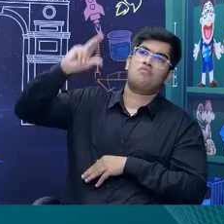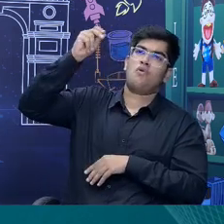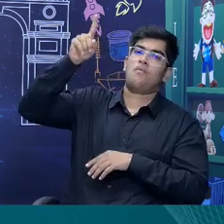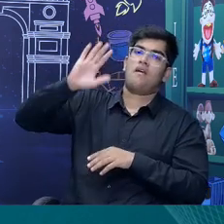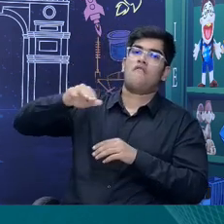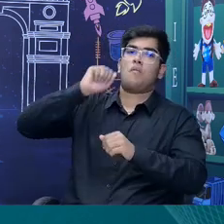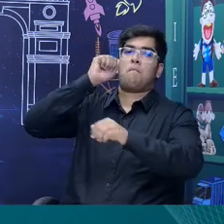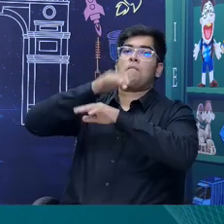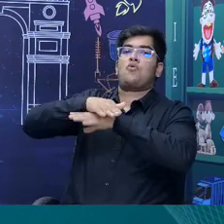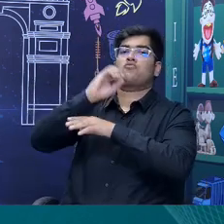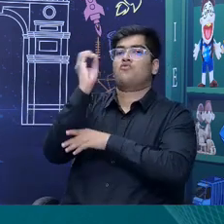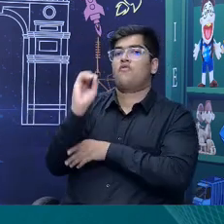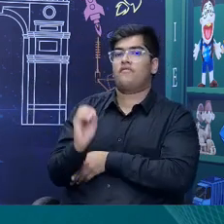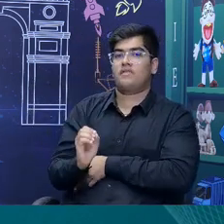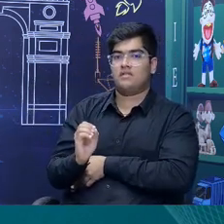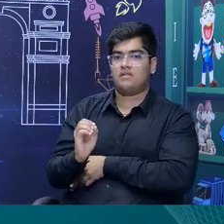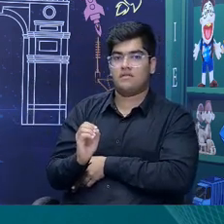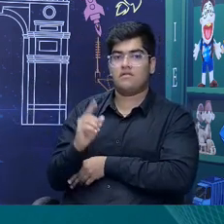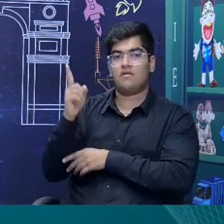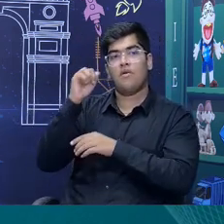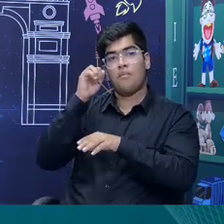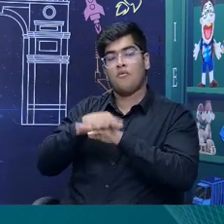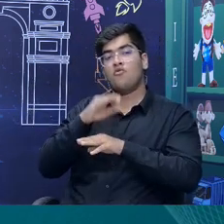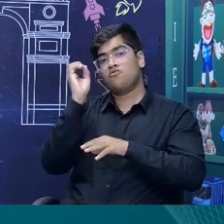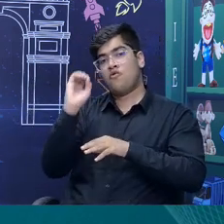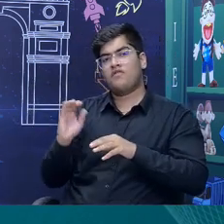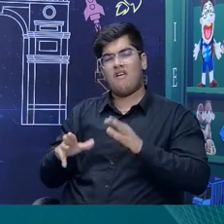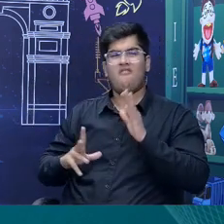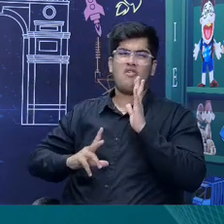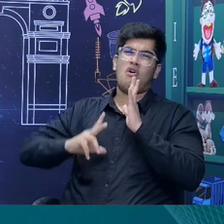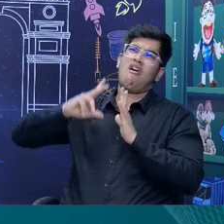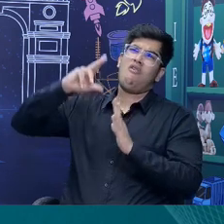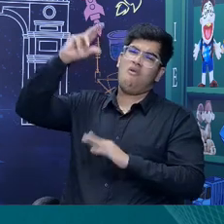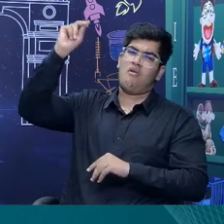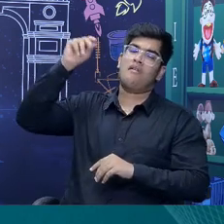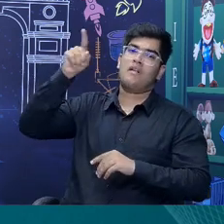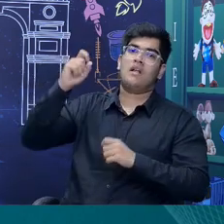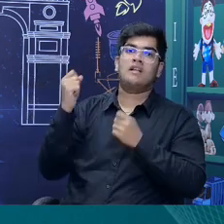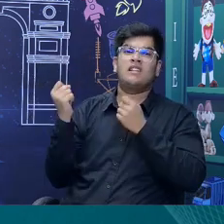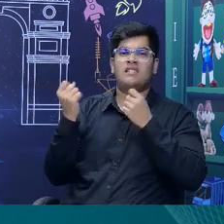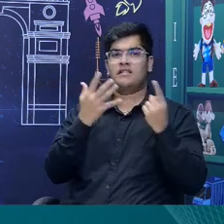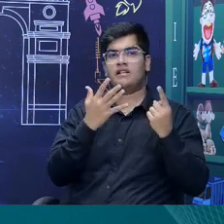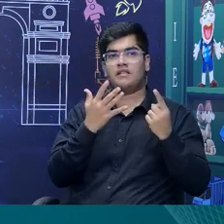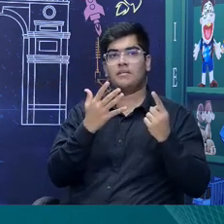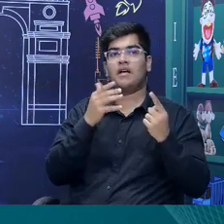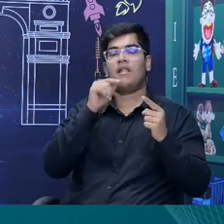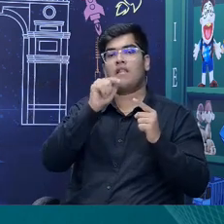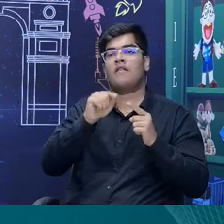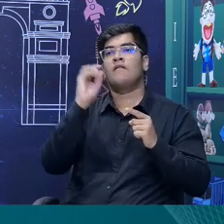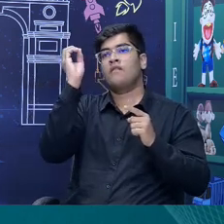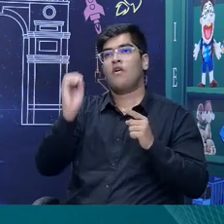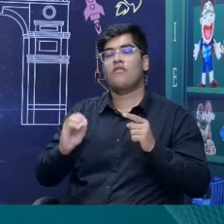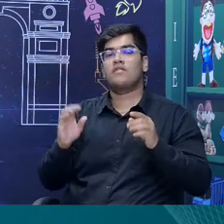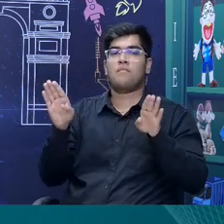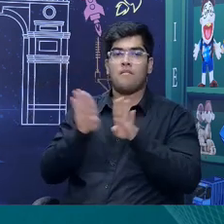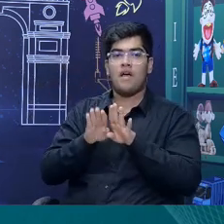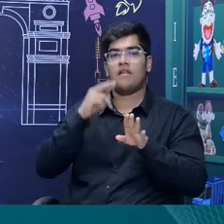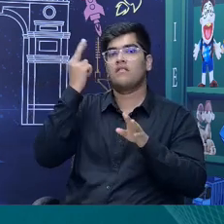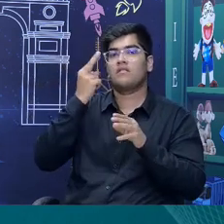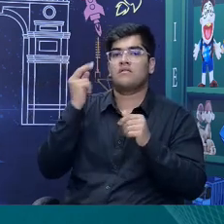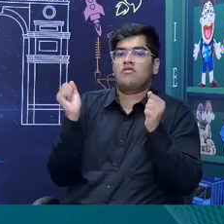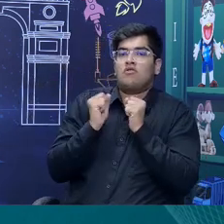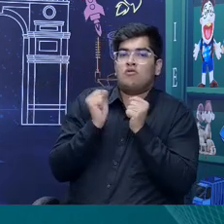है वाली पे 6 मीना के लिए ये पोस्ट ऑफिस बैंड राहत है क्योंकि क्लाइमेटिक